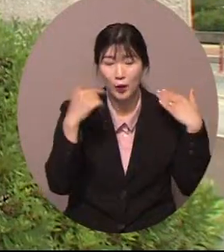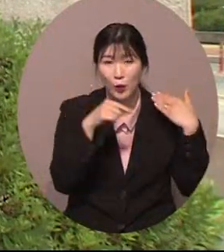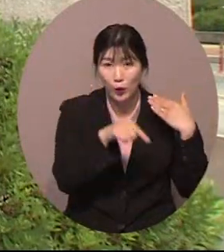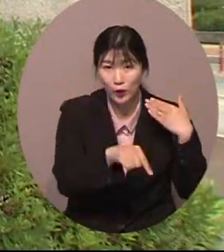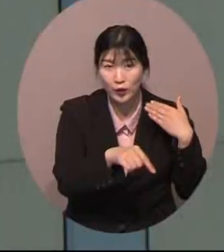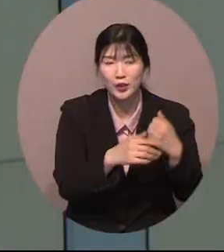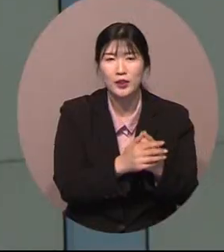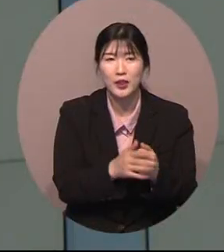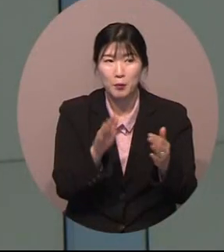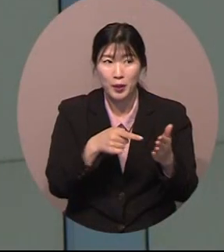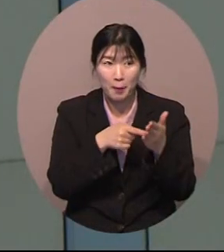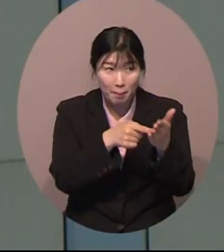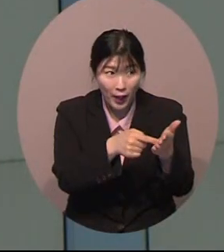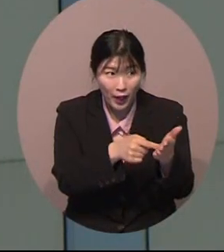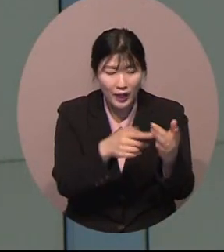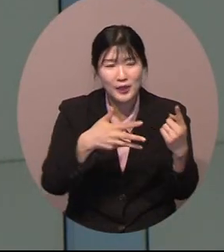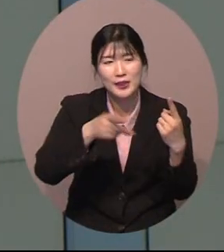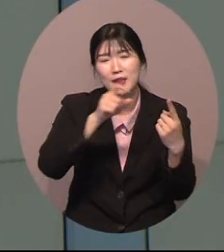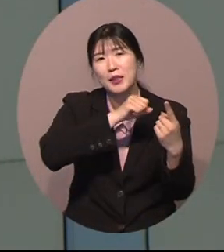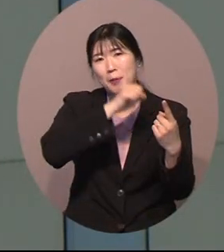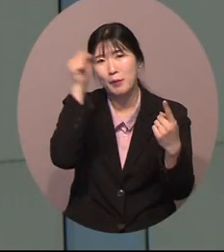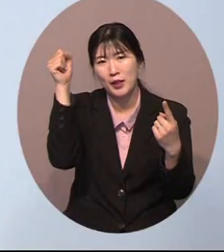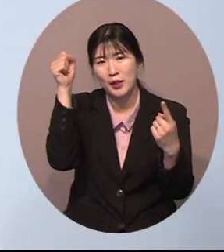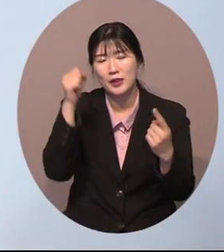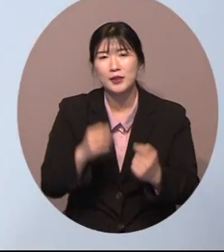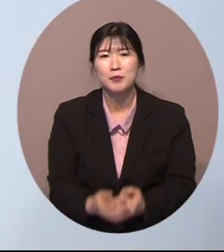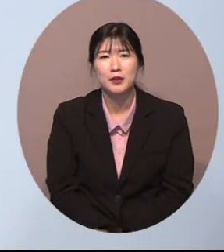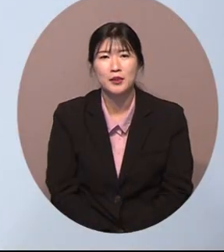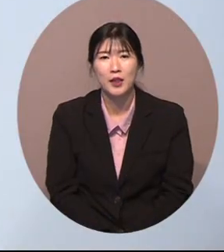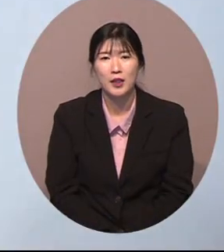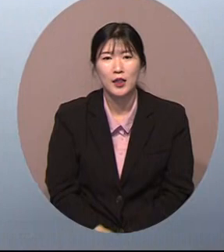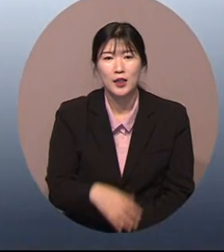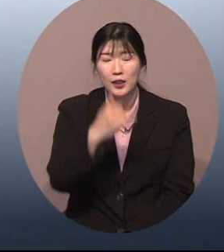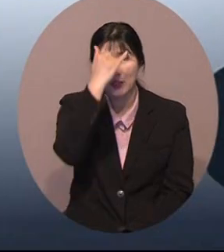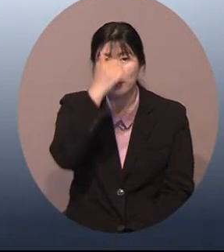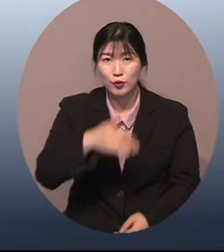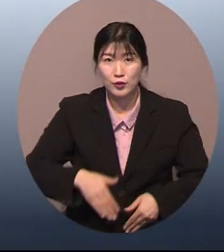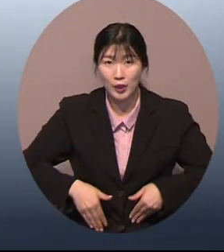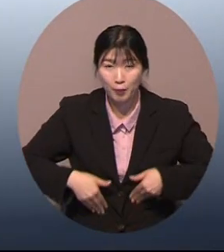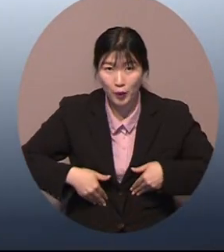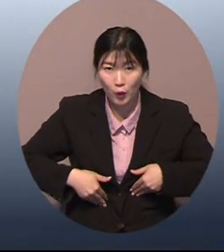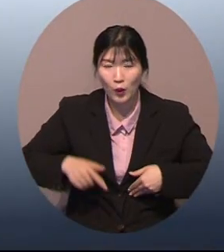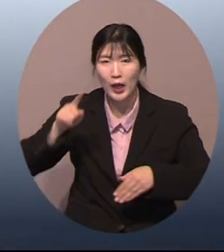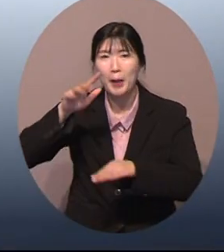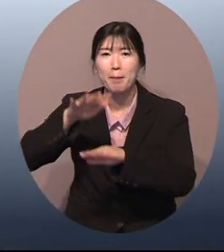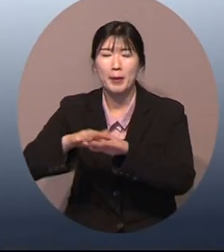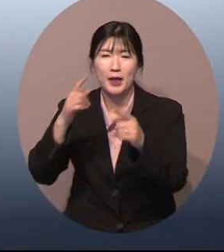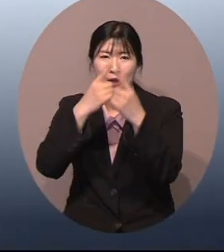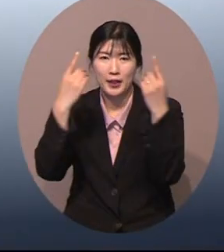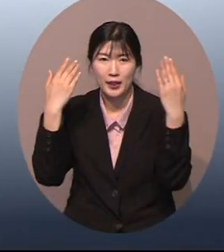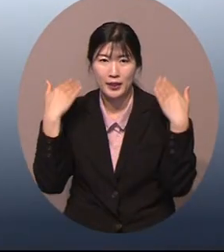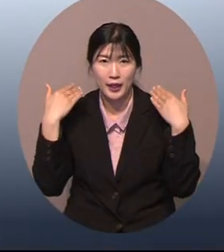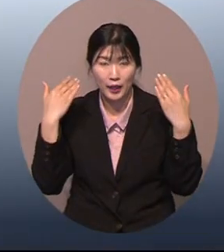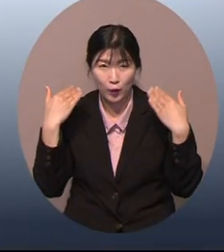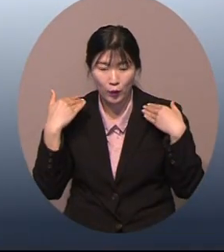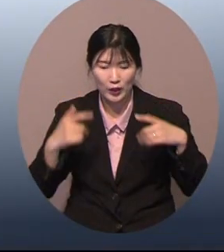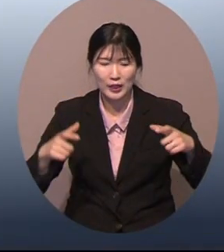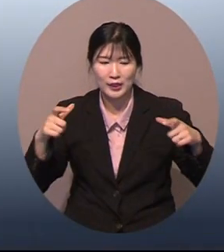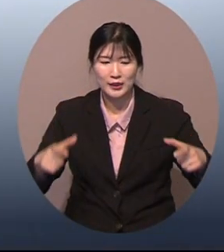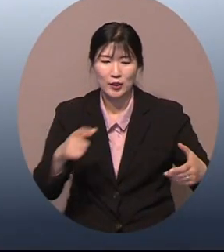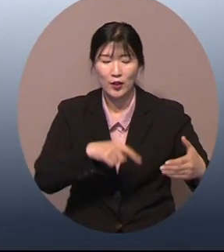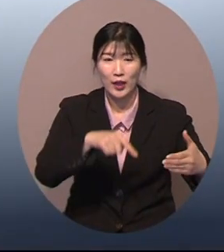재수끝에 1차 관문을 통과했습니다 충남대학교와 국립 한대는 지역